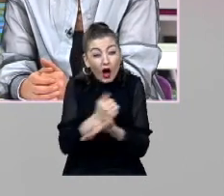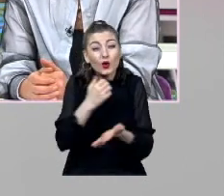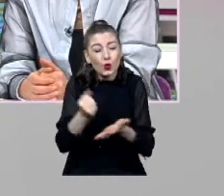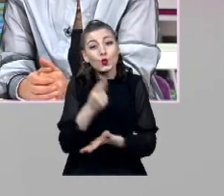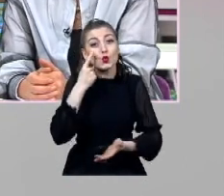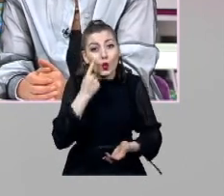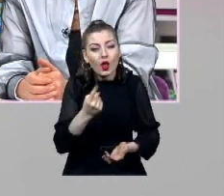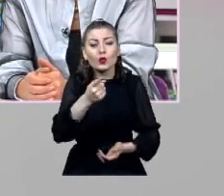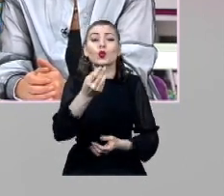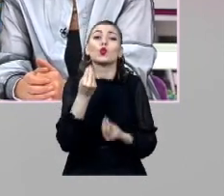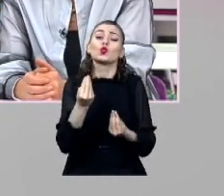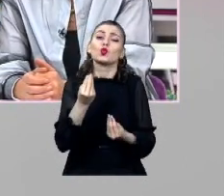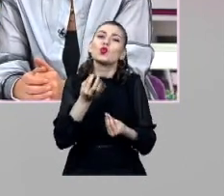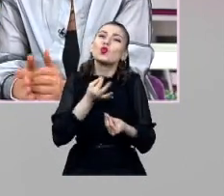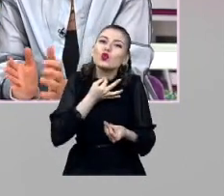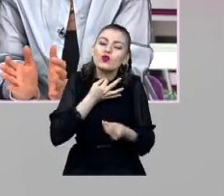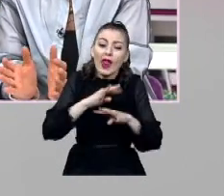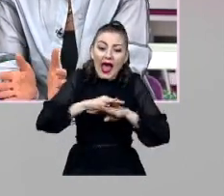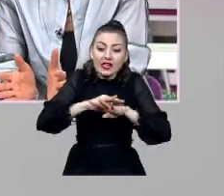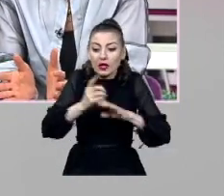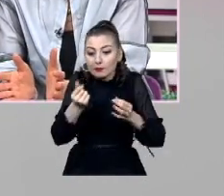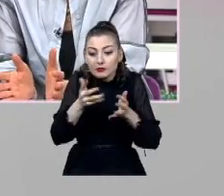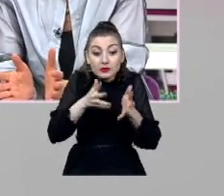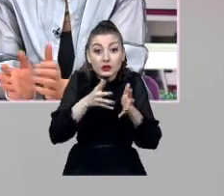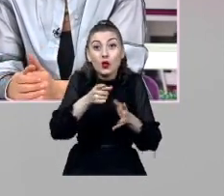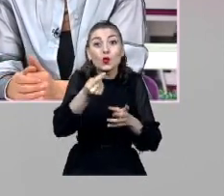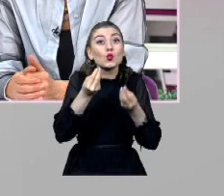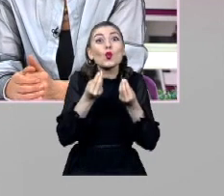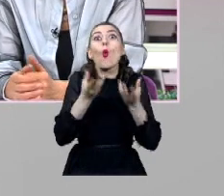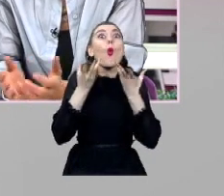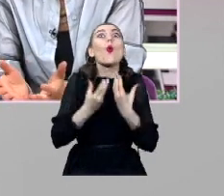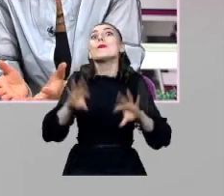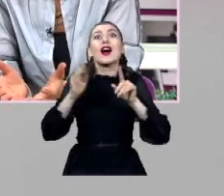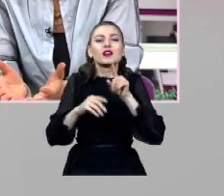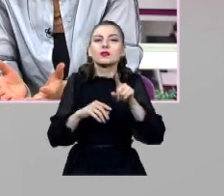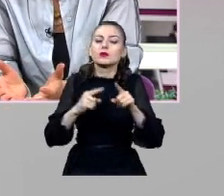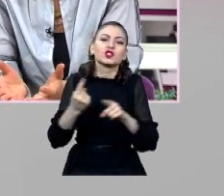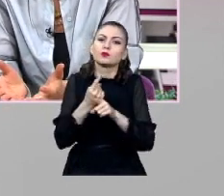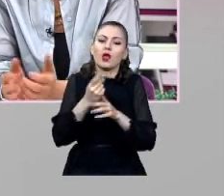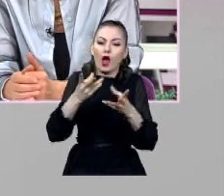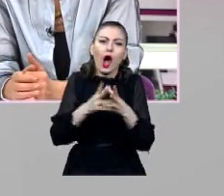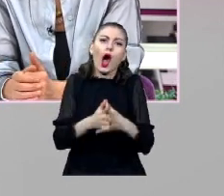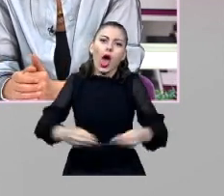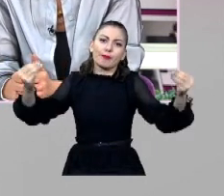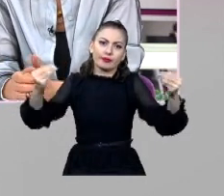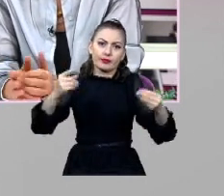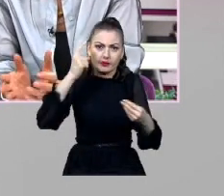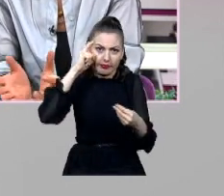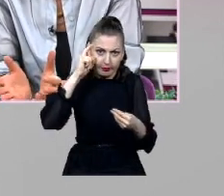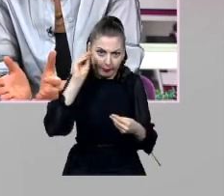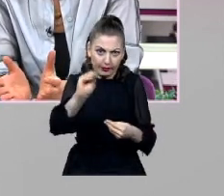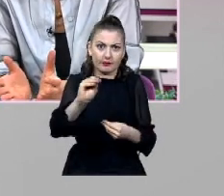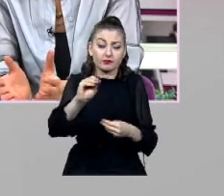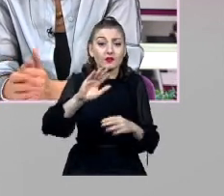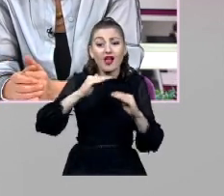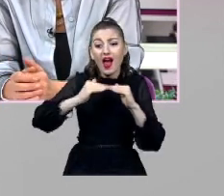kazan, düzgün harcamayı beceremezsen, güzel bir bütçe yapamazsan hiçbir şey kalmaz elinde. Dolayısıyla hayatın